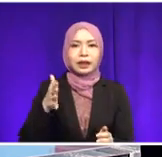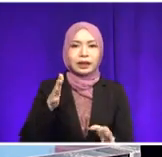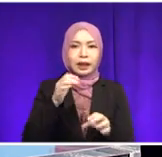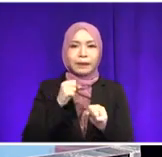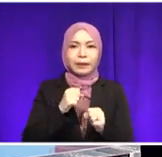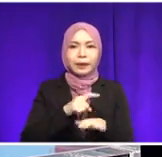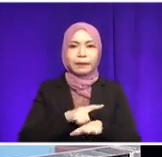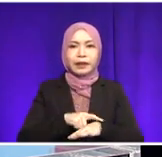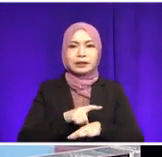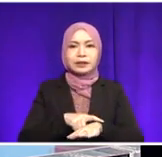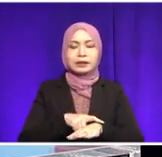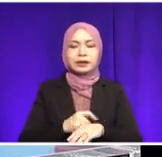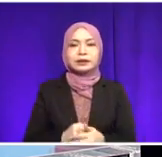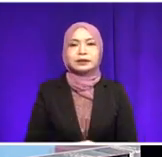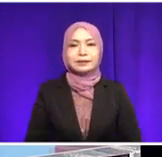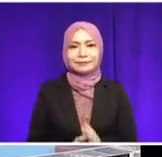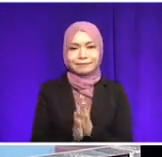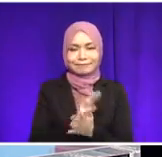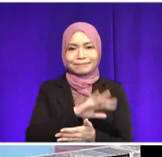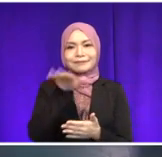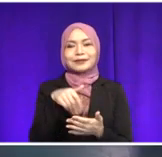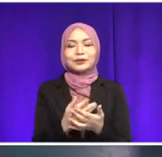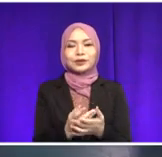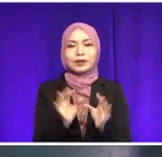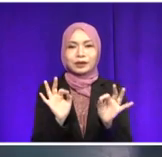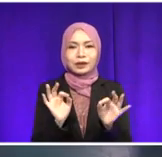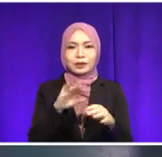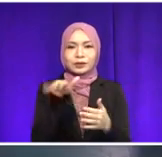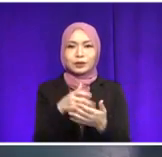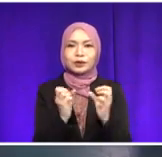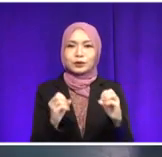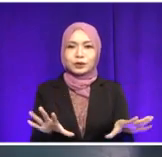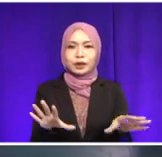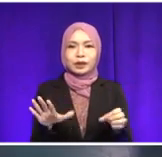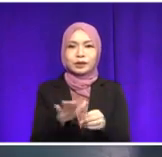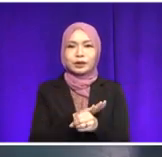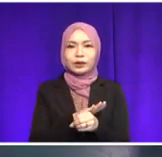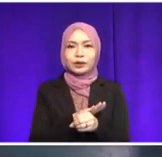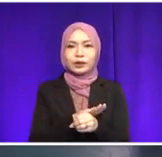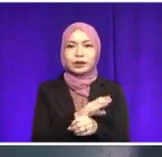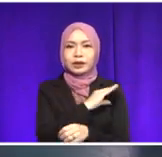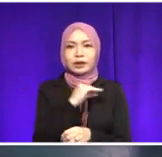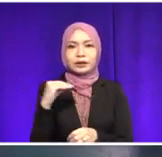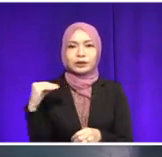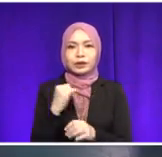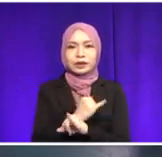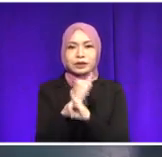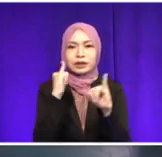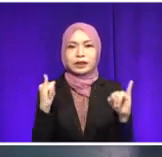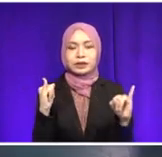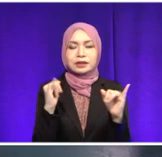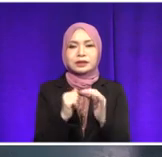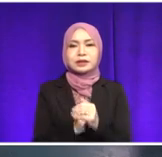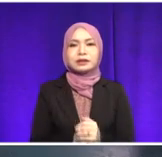apabila semuanya sudah dipenuhi melalui borong Project tadi jelas segala-gale tentang apa pertimbangan